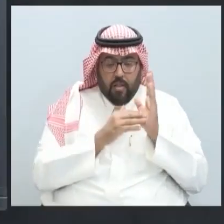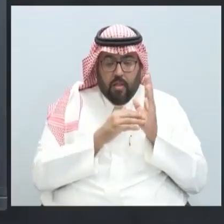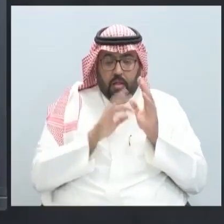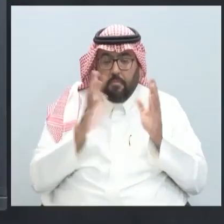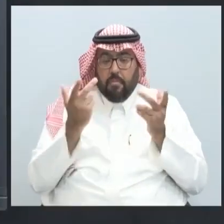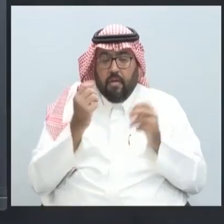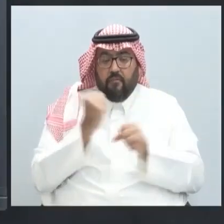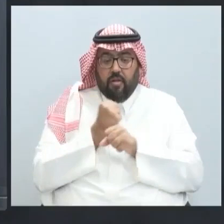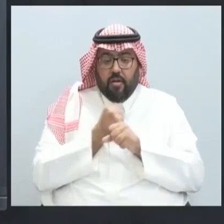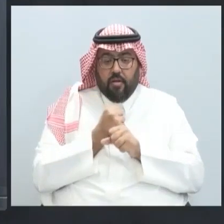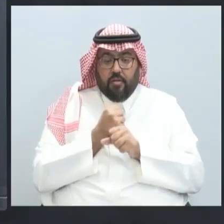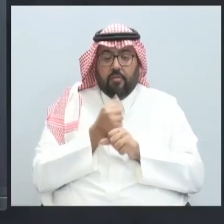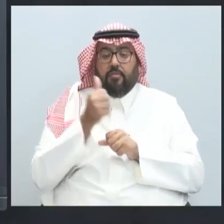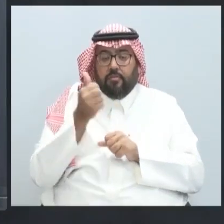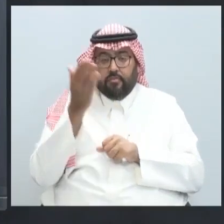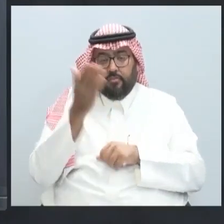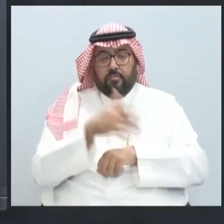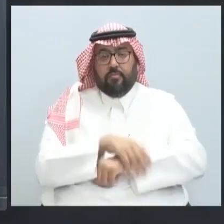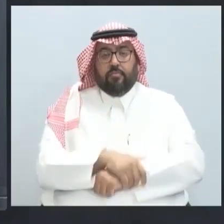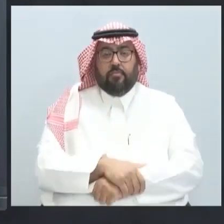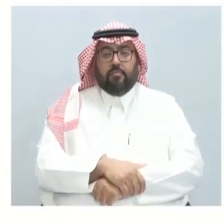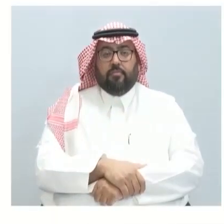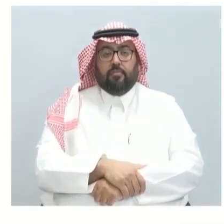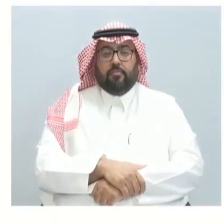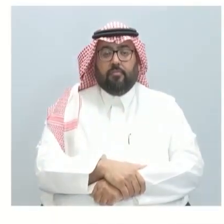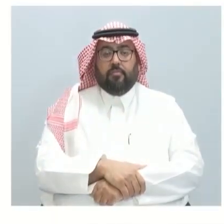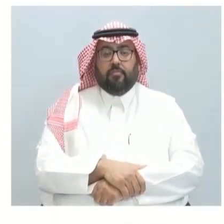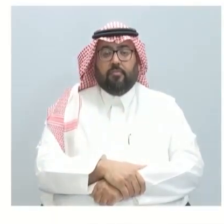فعلنا هنا مبدعين تفضلوا يا ابطال